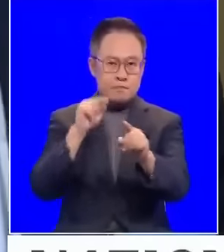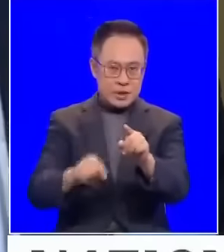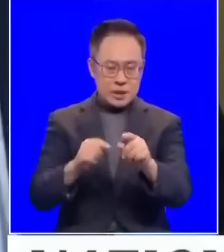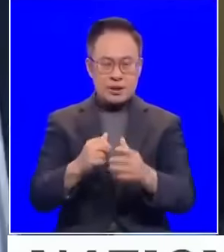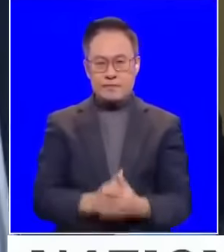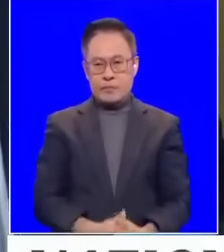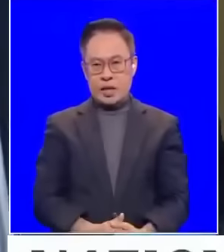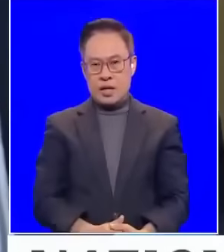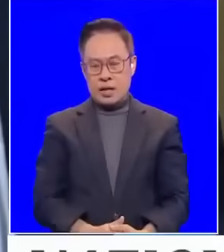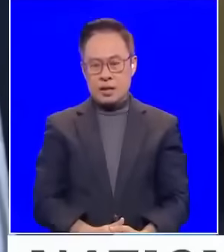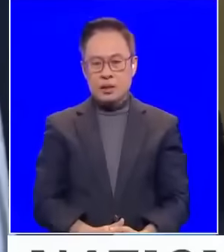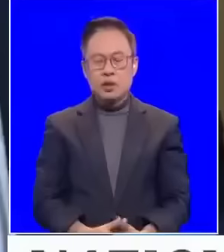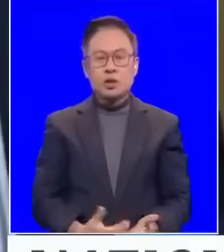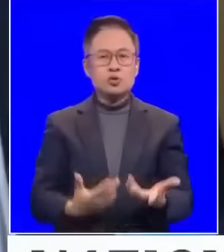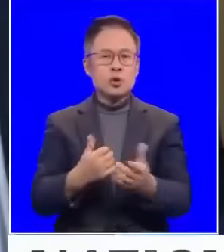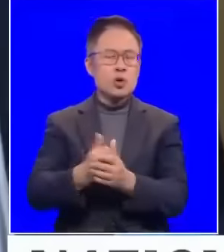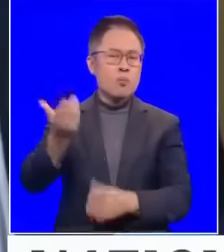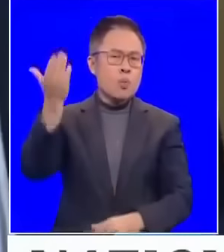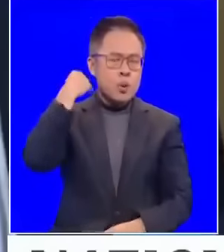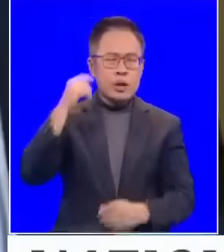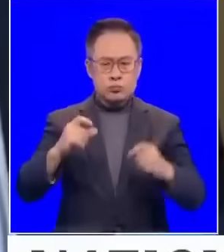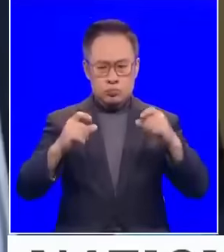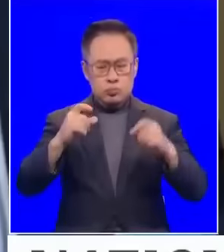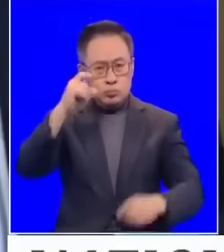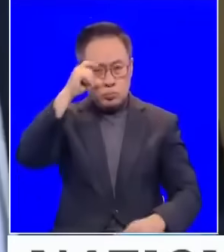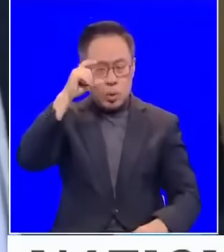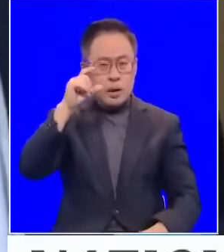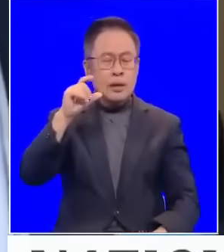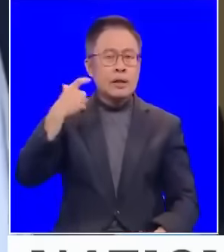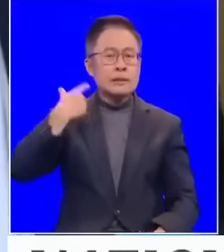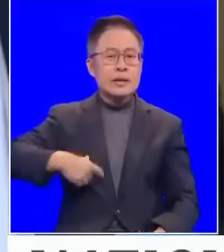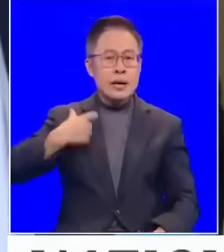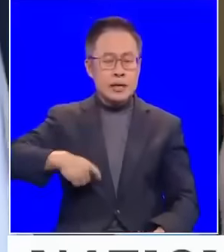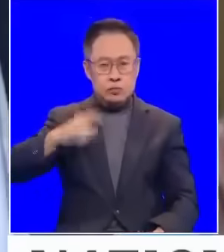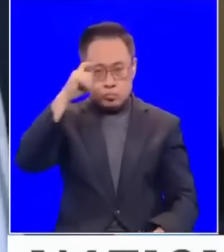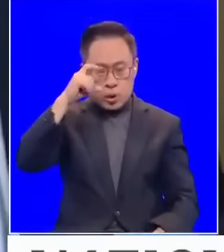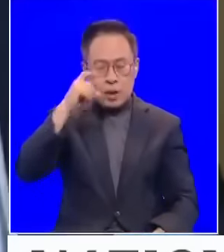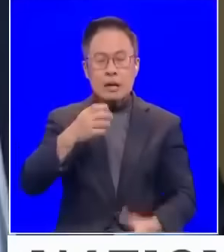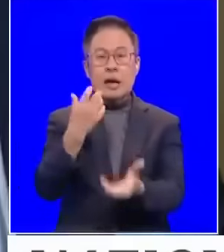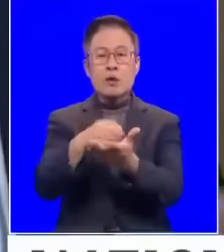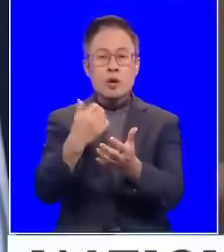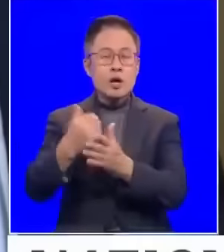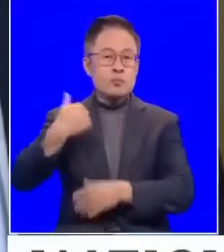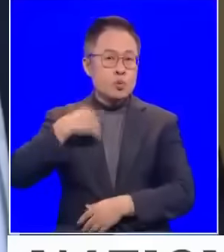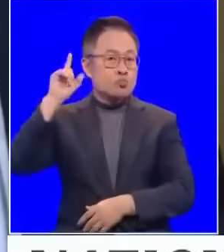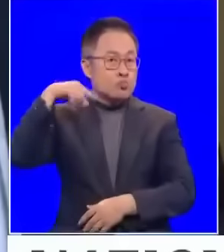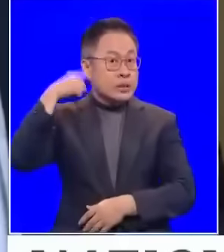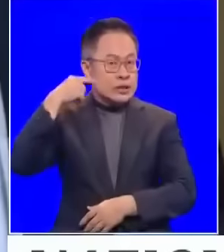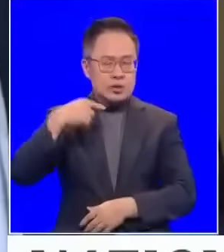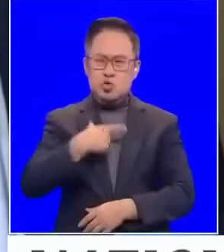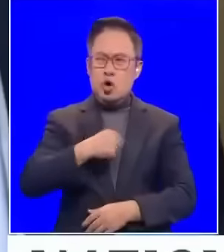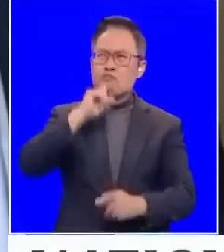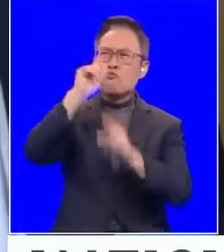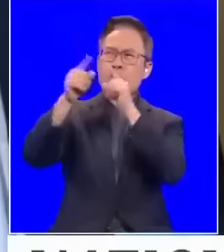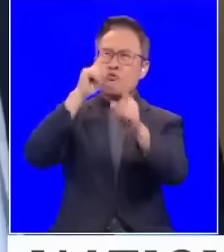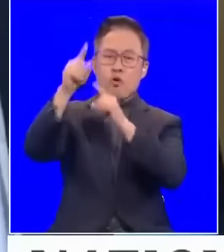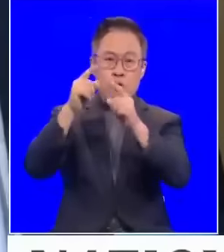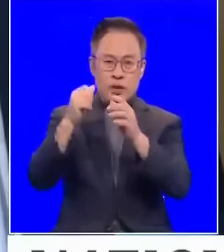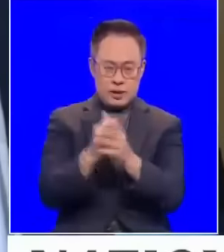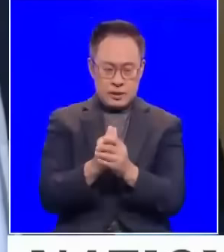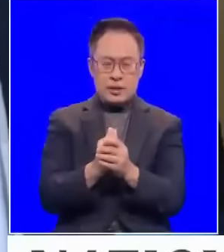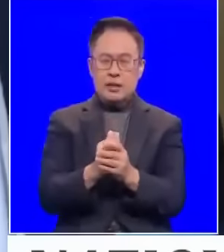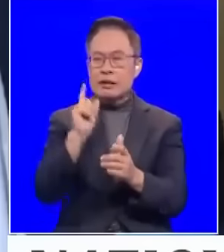นักร้องเรียนหญิงคนนึงเรียกตบทรัพย์เป็นเงิน10ล้านบาทประเด็นนี้แหละคุณผู้ชมมันเลย